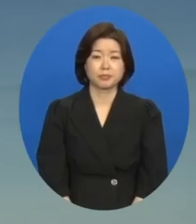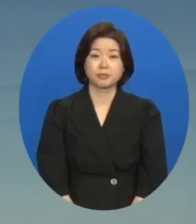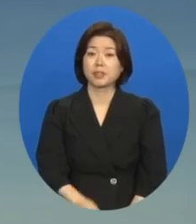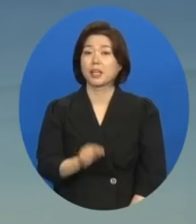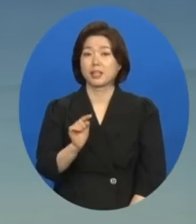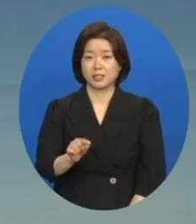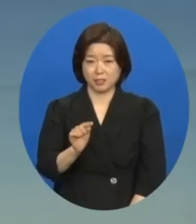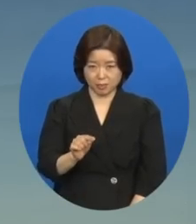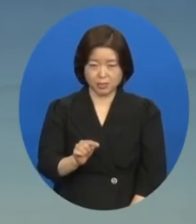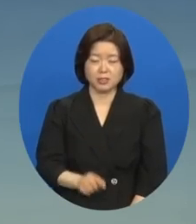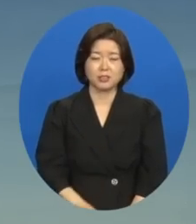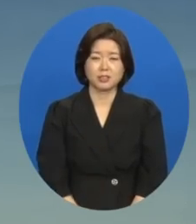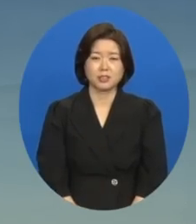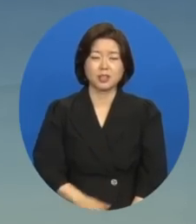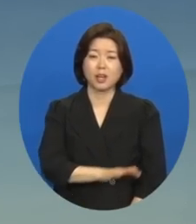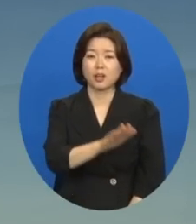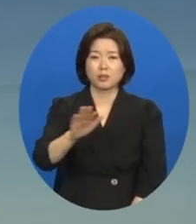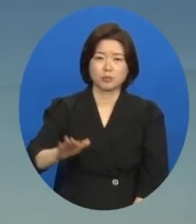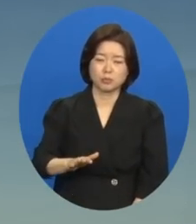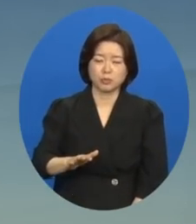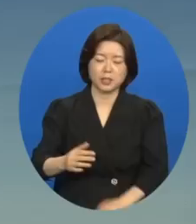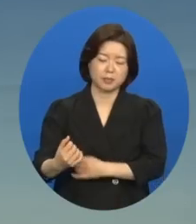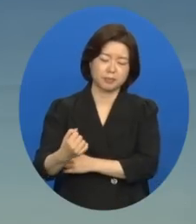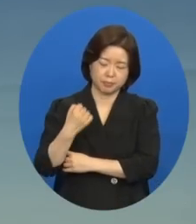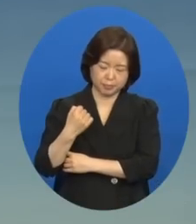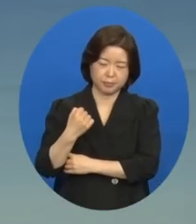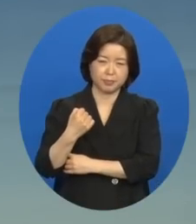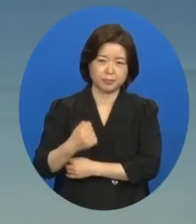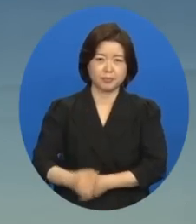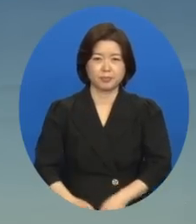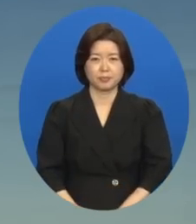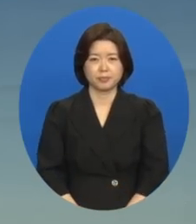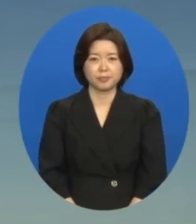이것이 우리의 무기입니다.